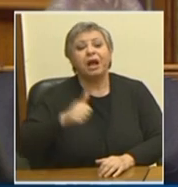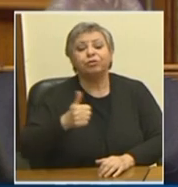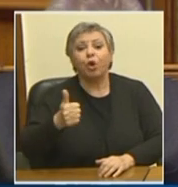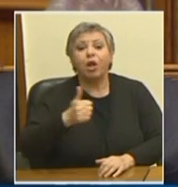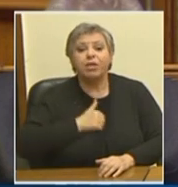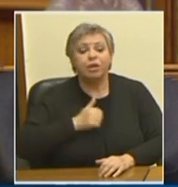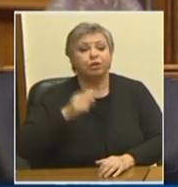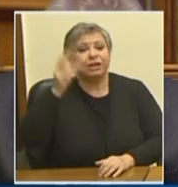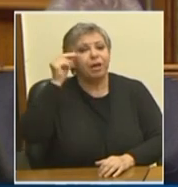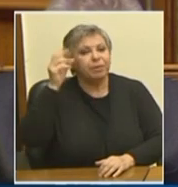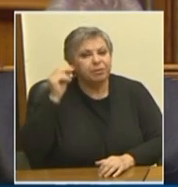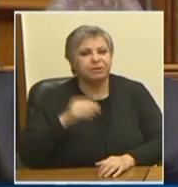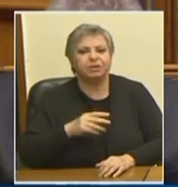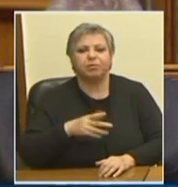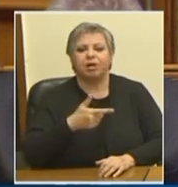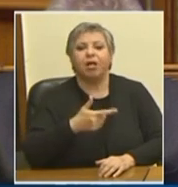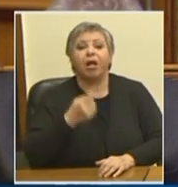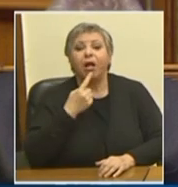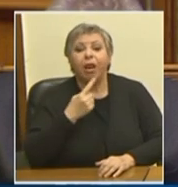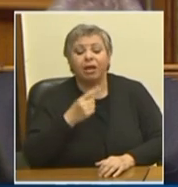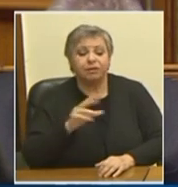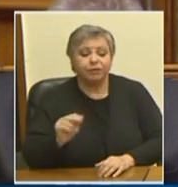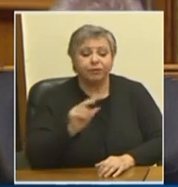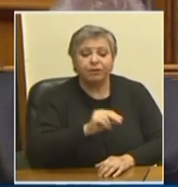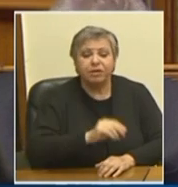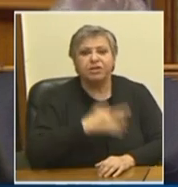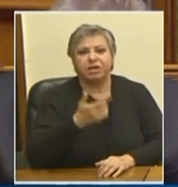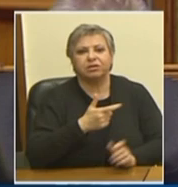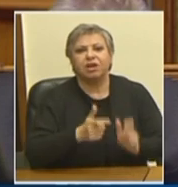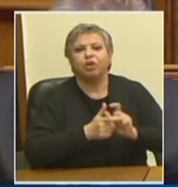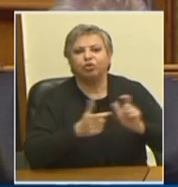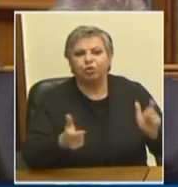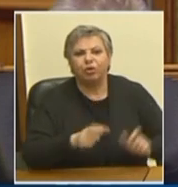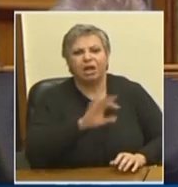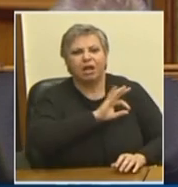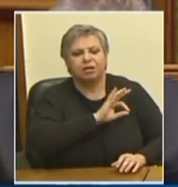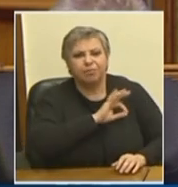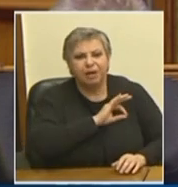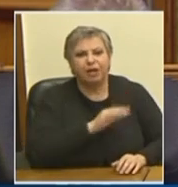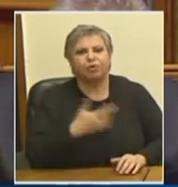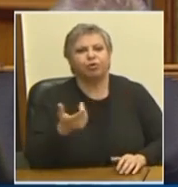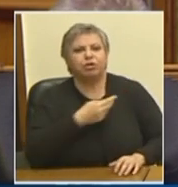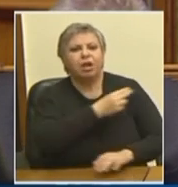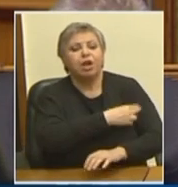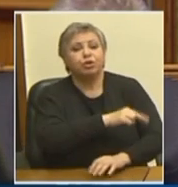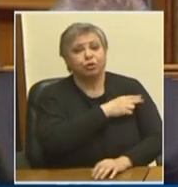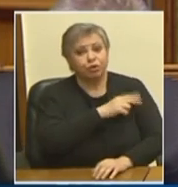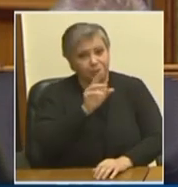σχολεία, τα ιδιωτικά νηπιαγωγεία, ούτε τα ιδιωτικά νοσηλευτήρια. Και άρα, εν πάση περιπτώσει όμως,